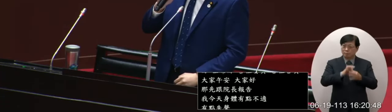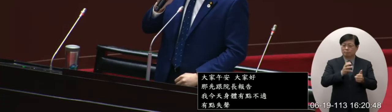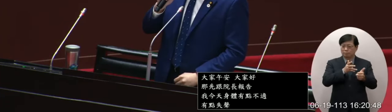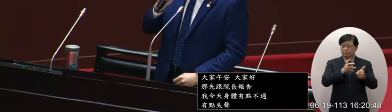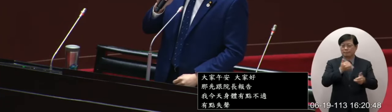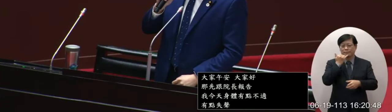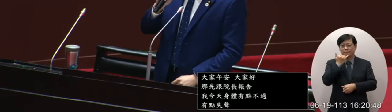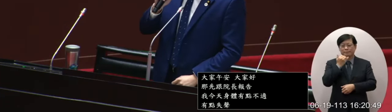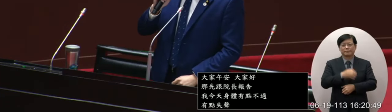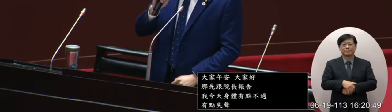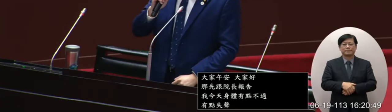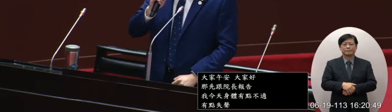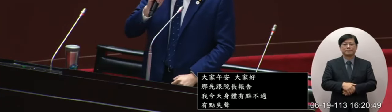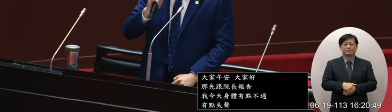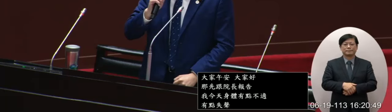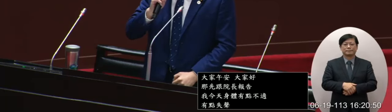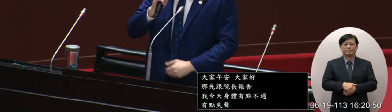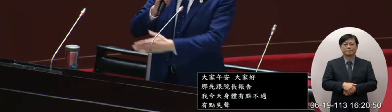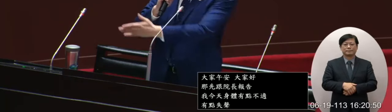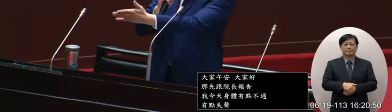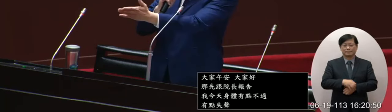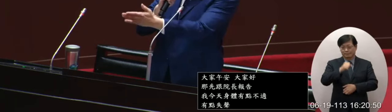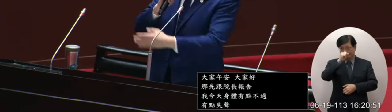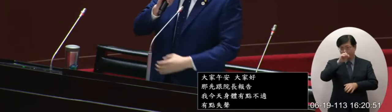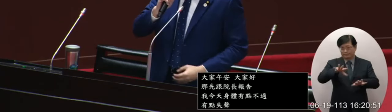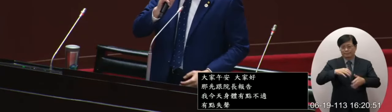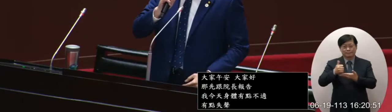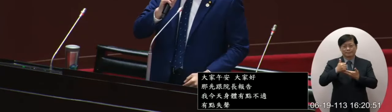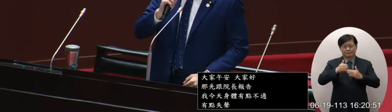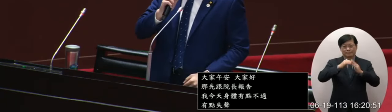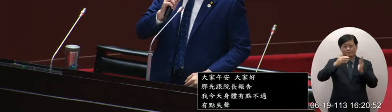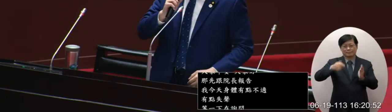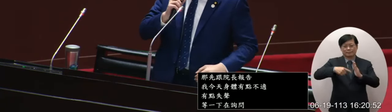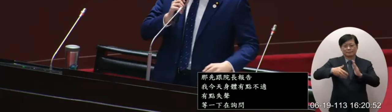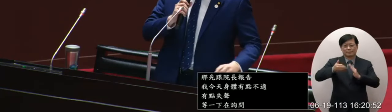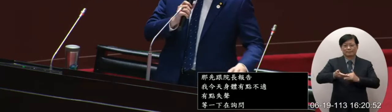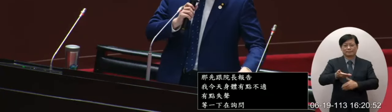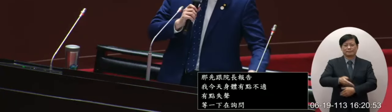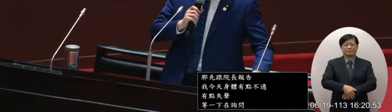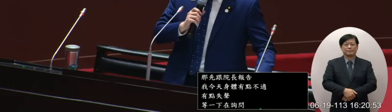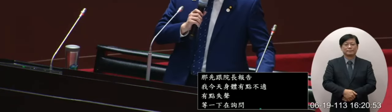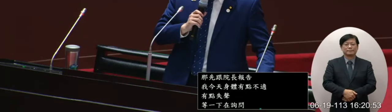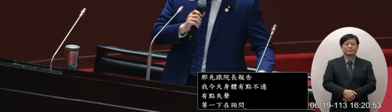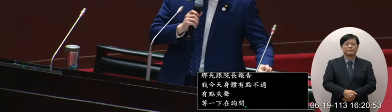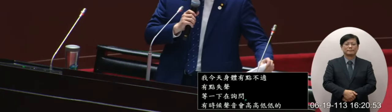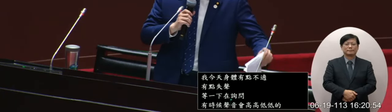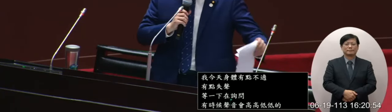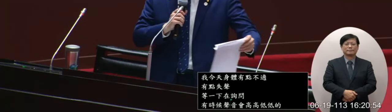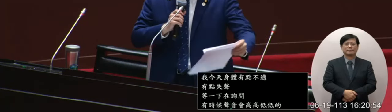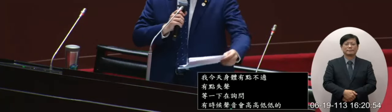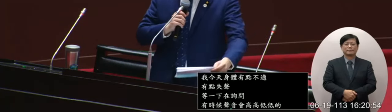做质询。好，那我们是不是请卓院长？ 麻烦再请卓院长说明。